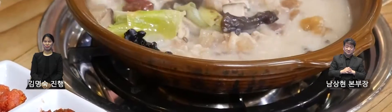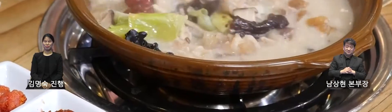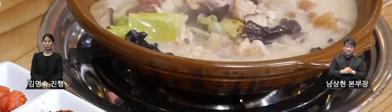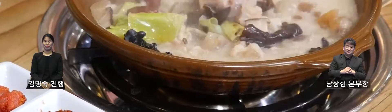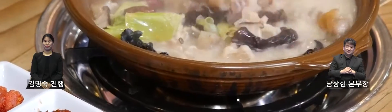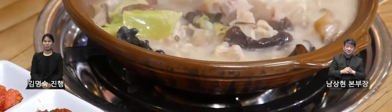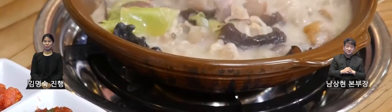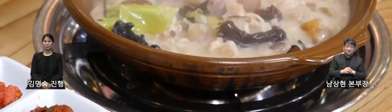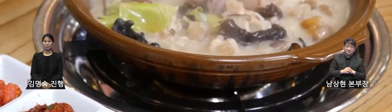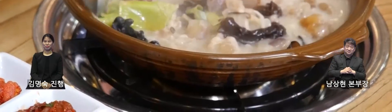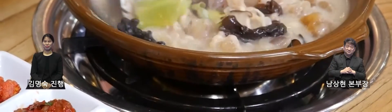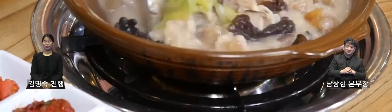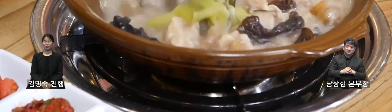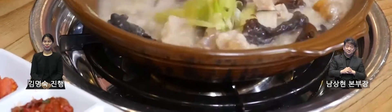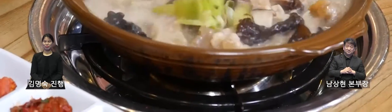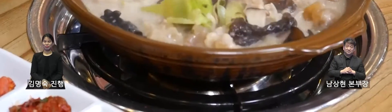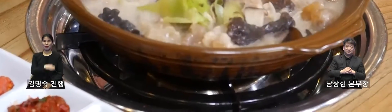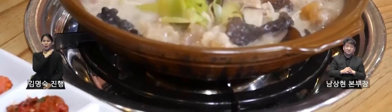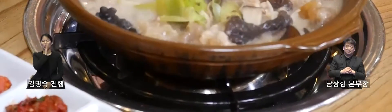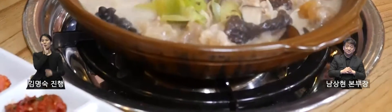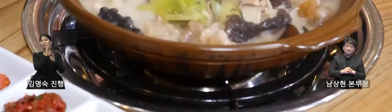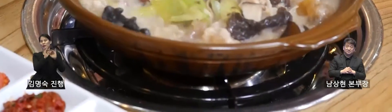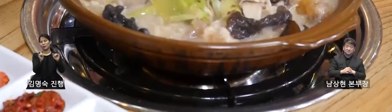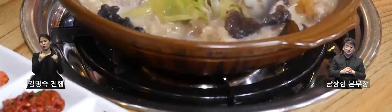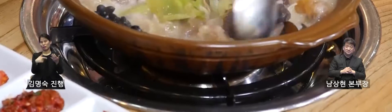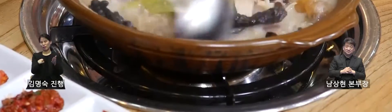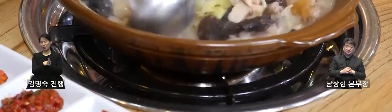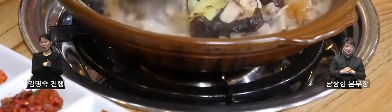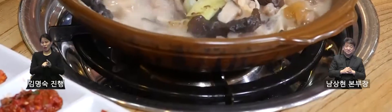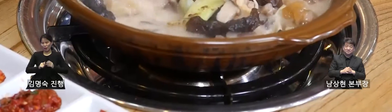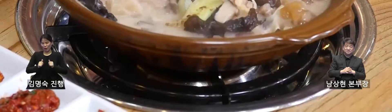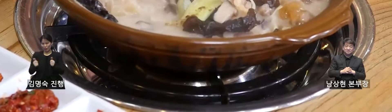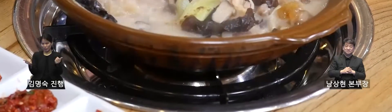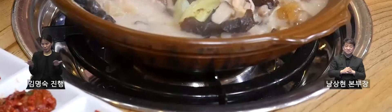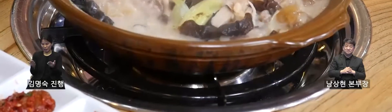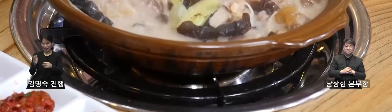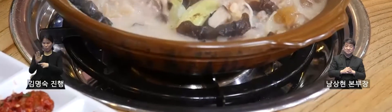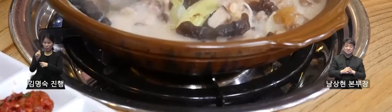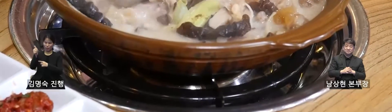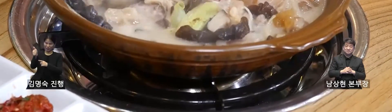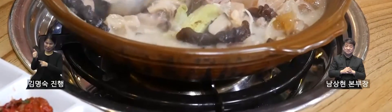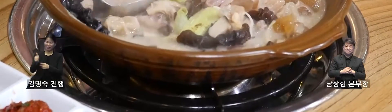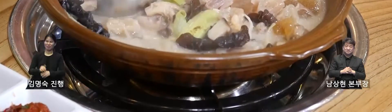우리 어르신들을 위해서 열심히 일해주시는 우리 본부장님.